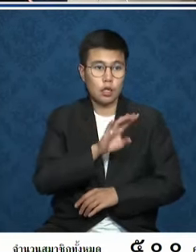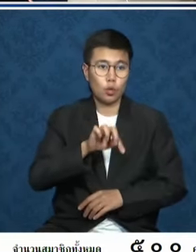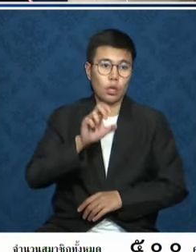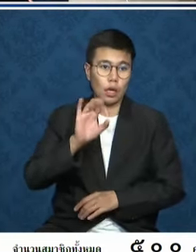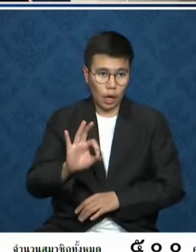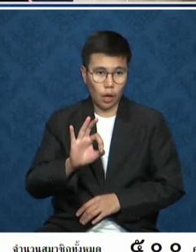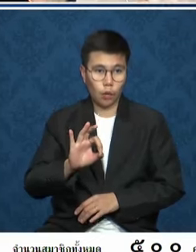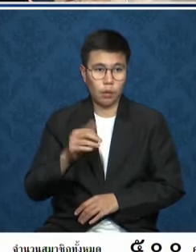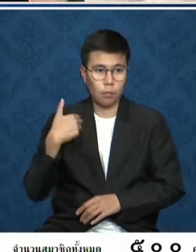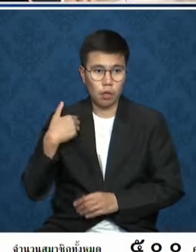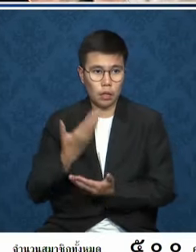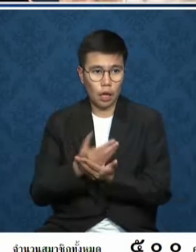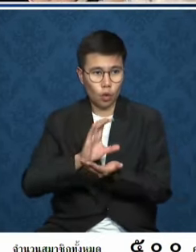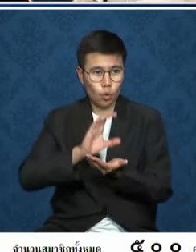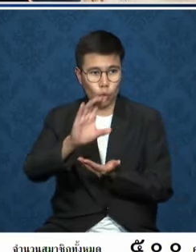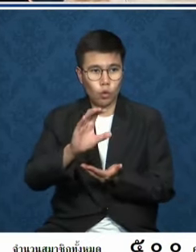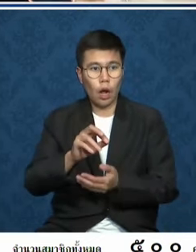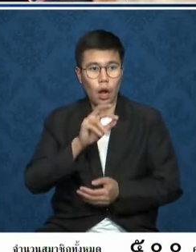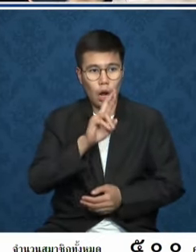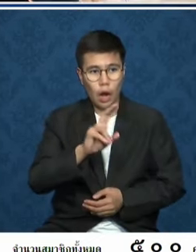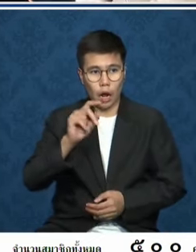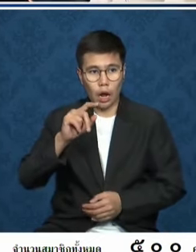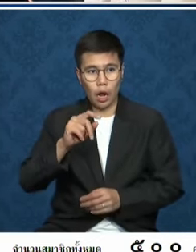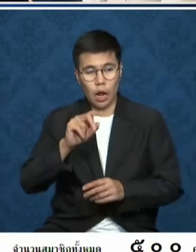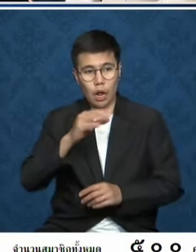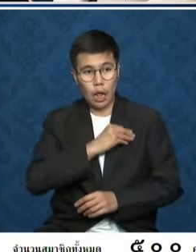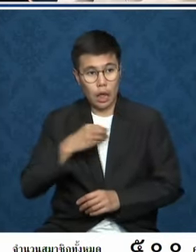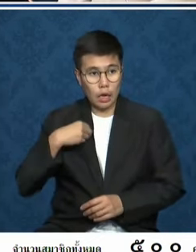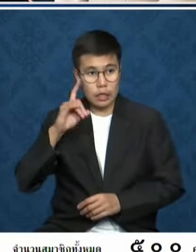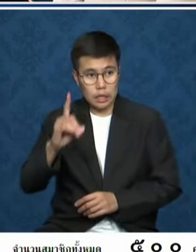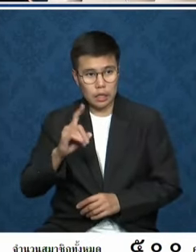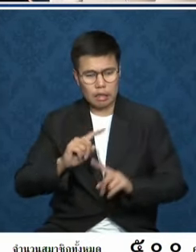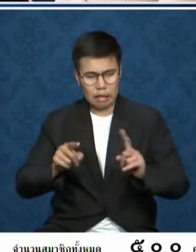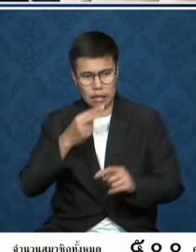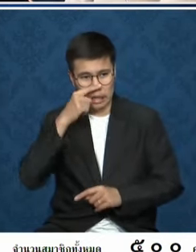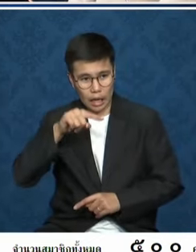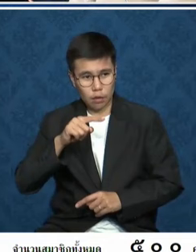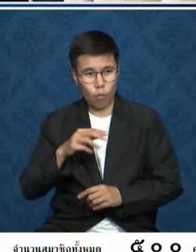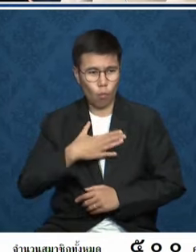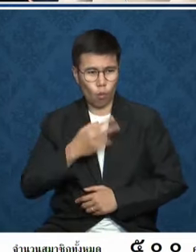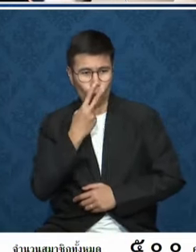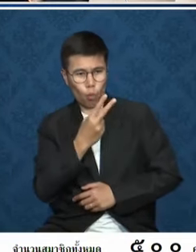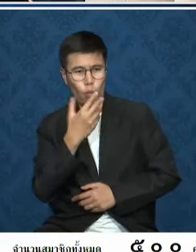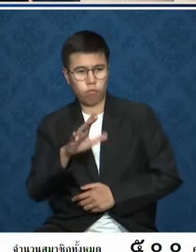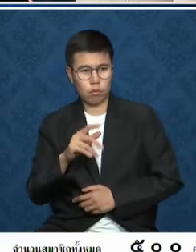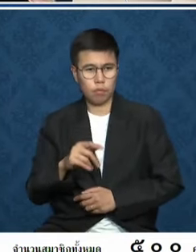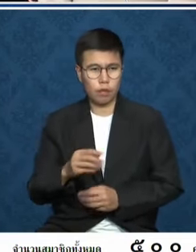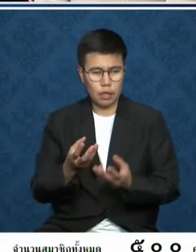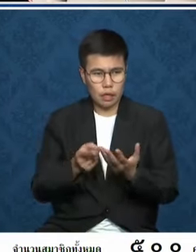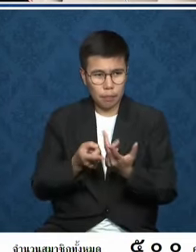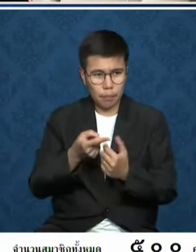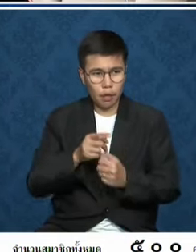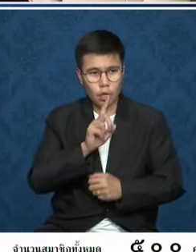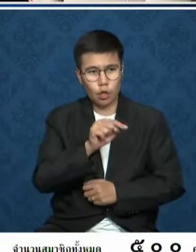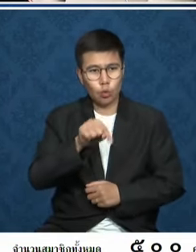สประเทศทลงคุกับ R&D มากที่สุดในโลกในกลุม OECDแต่ประเทศไย ผมไปคำนวมา อยู่ที่ 1.